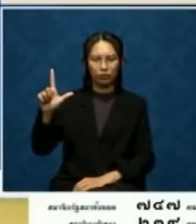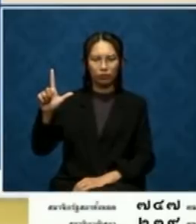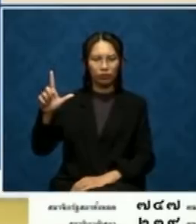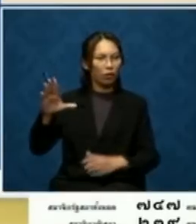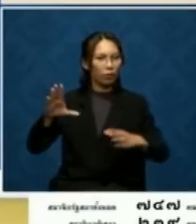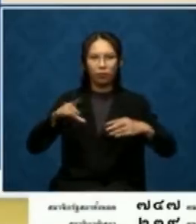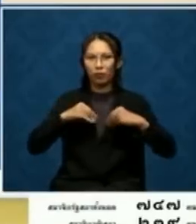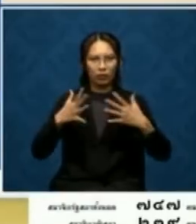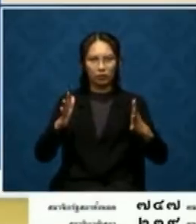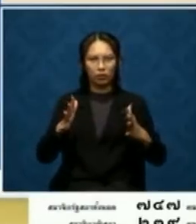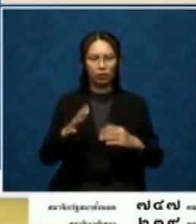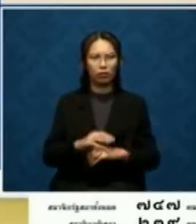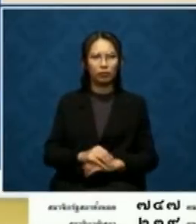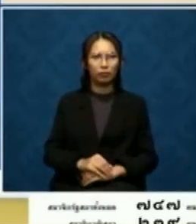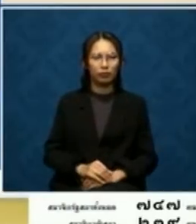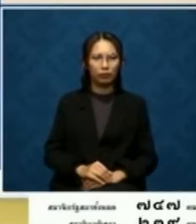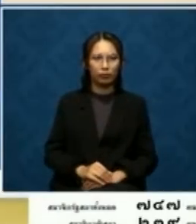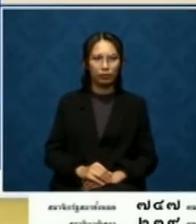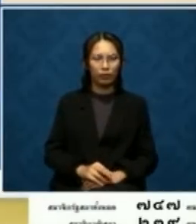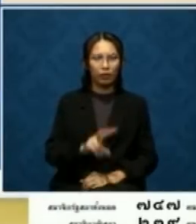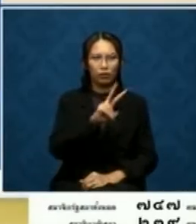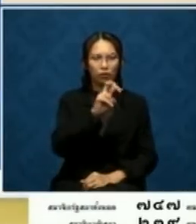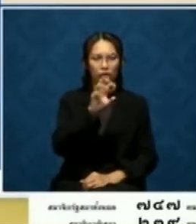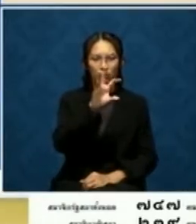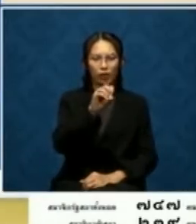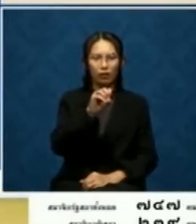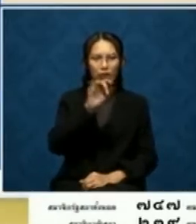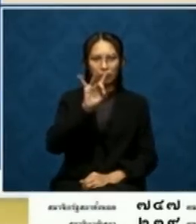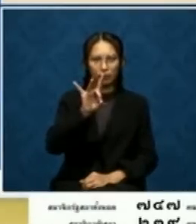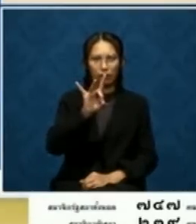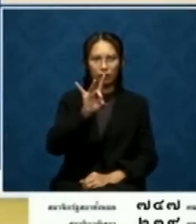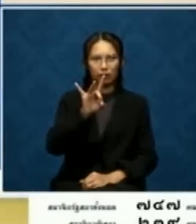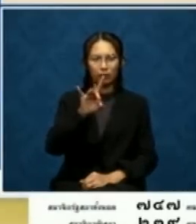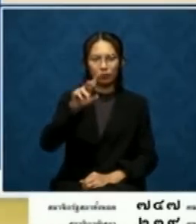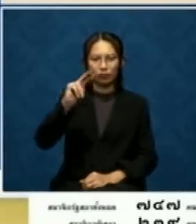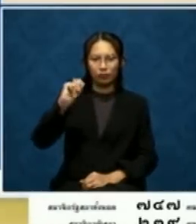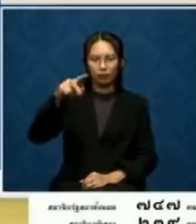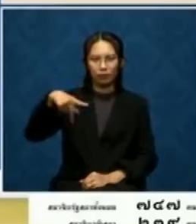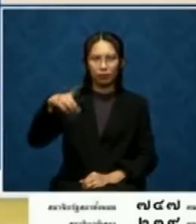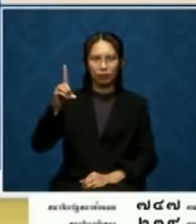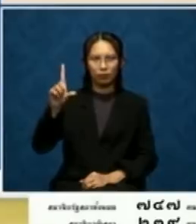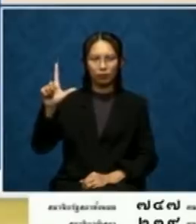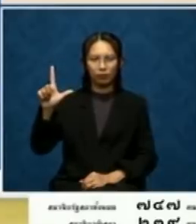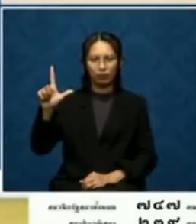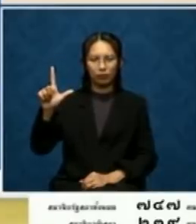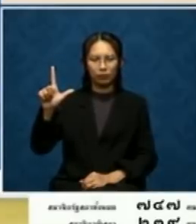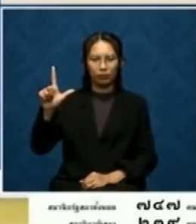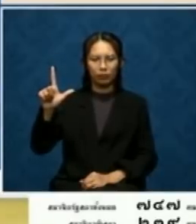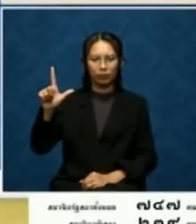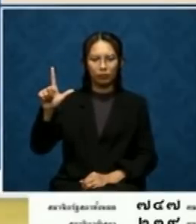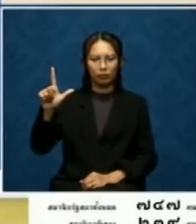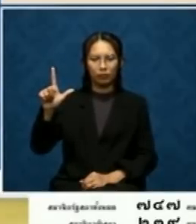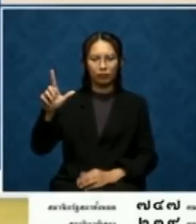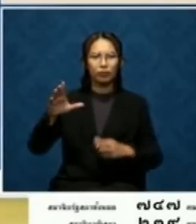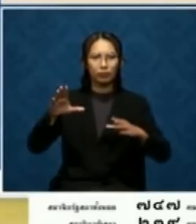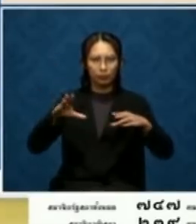ดเงิน500,000 กว่าล้านไปเพื่ออะไรแล้วยังไม่ต้องพูดถึงรายละเอียดนะครับที่บอกว่าจะใช้บล็อกเชน1บล็อกเชนเนี่ยพูดสรุป